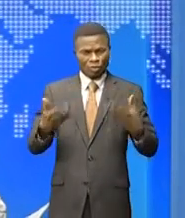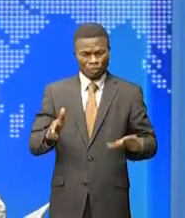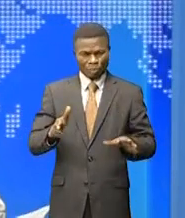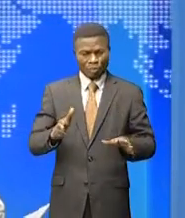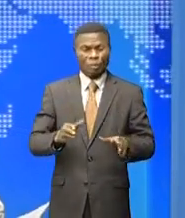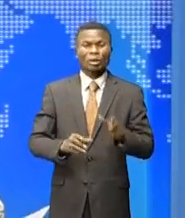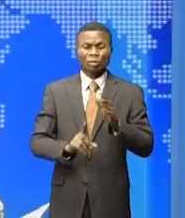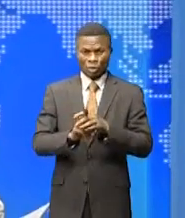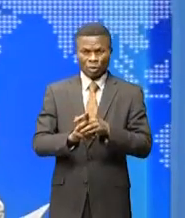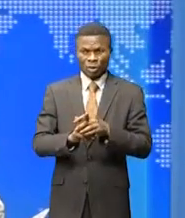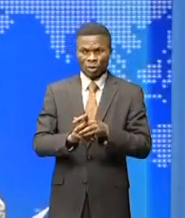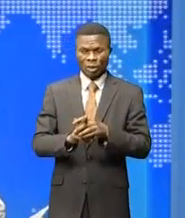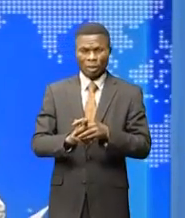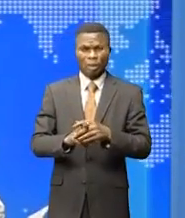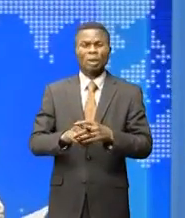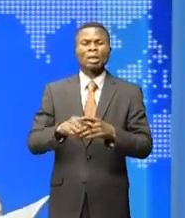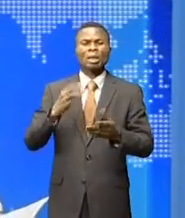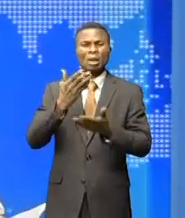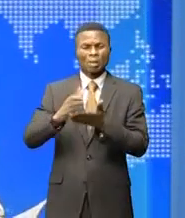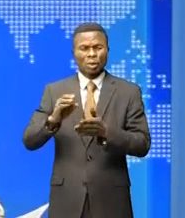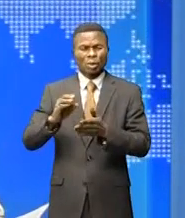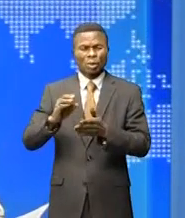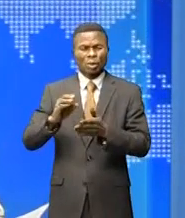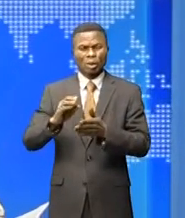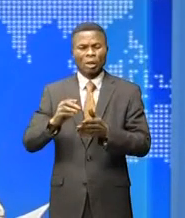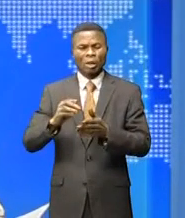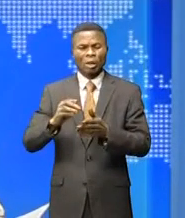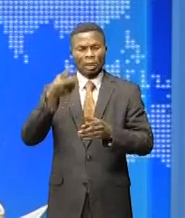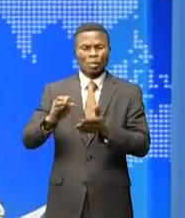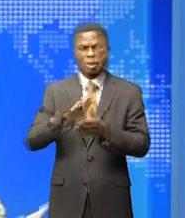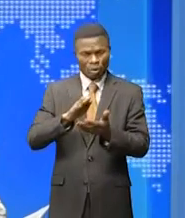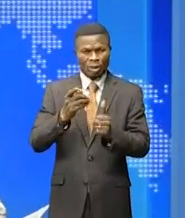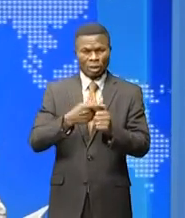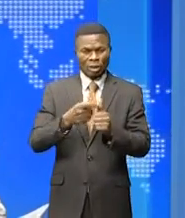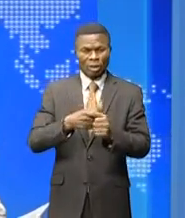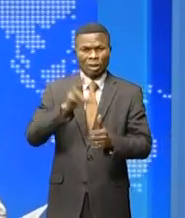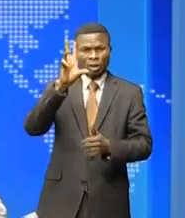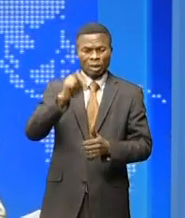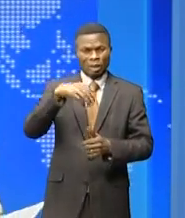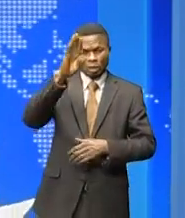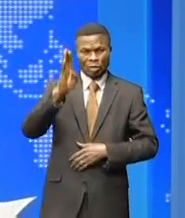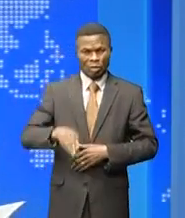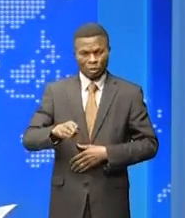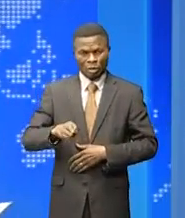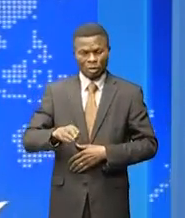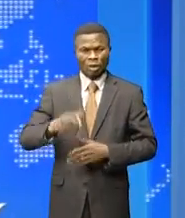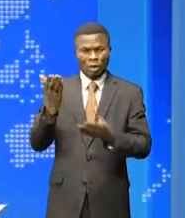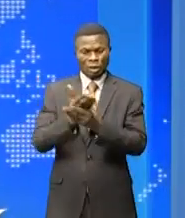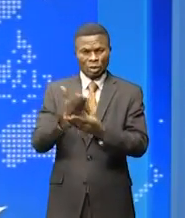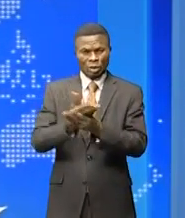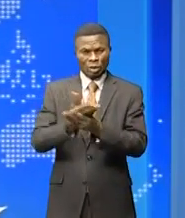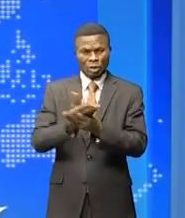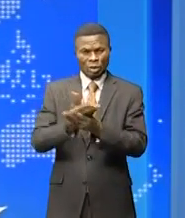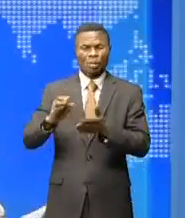fera par palier. Dans un premier temps, la baisse de 30%, le procès verbal entre les deux